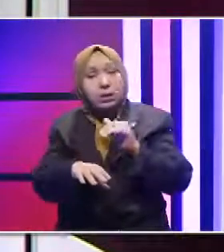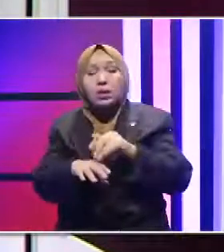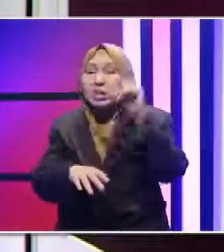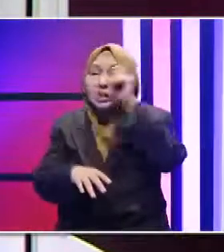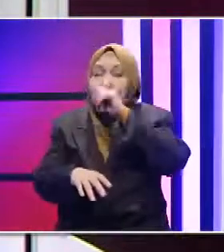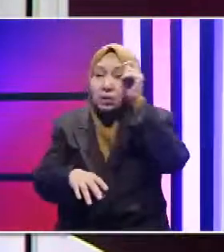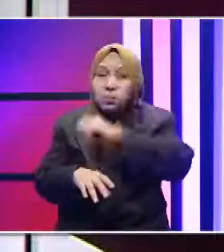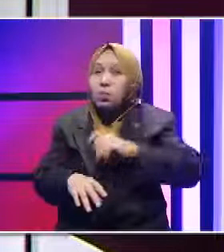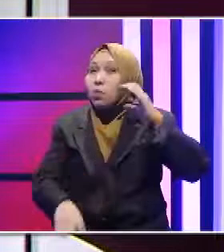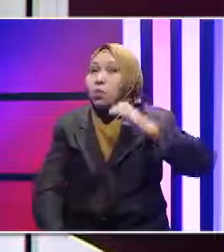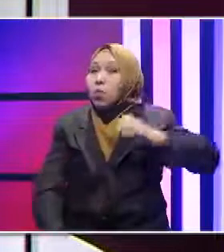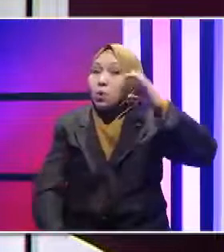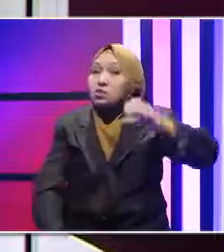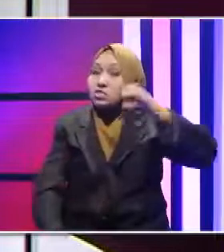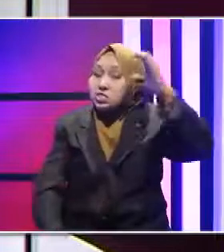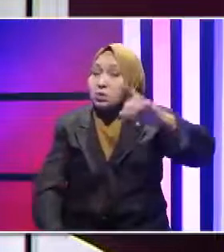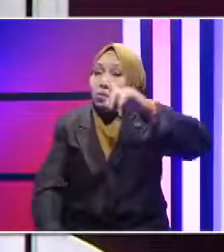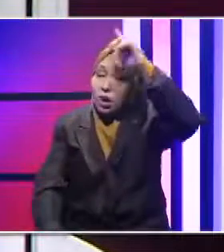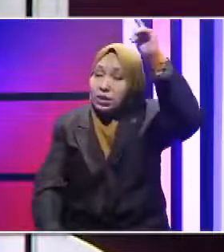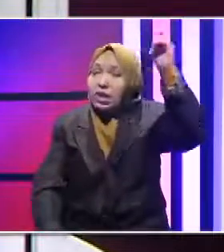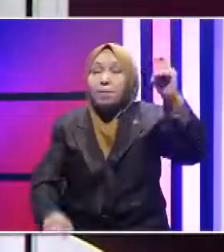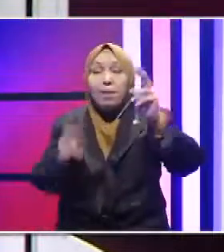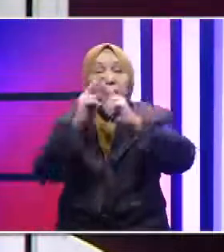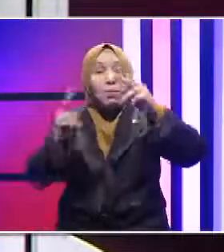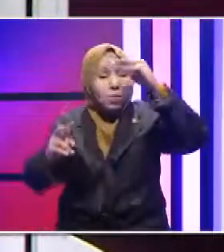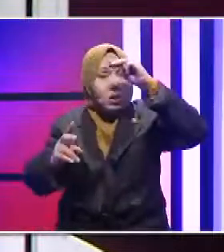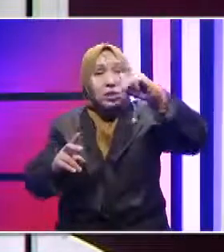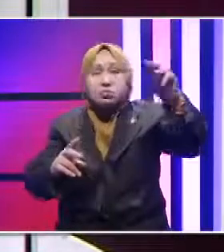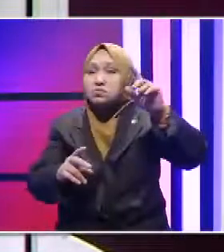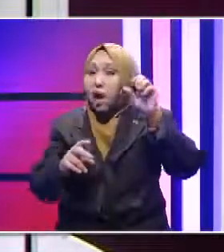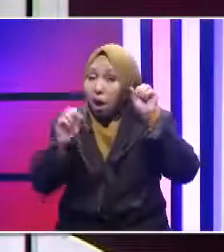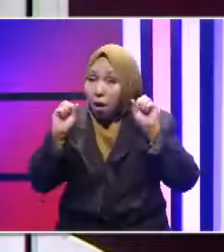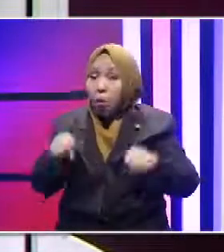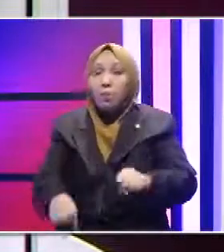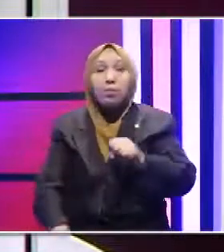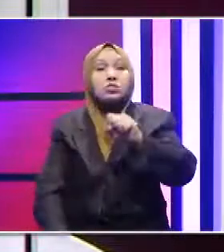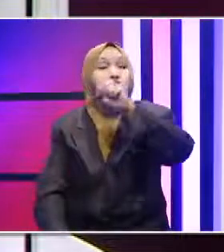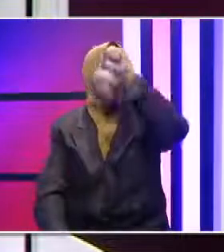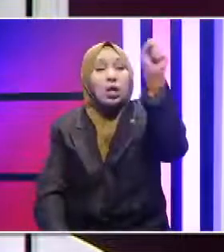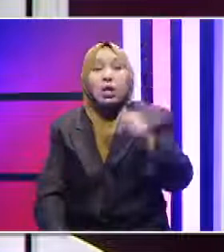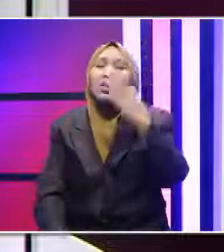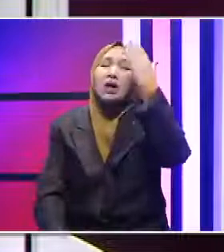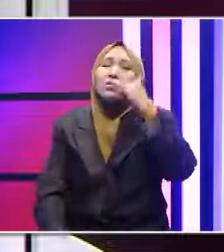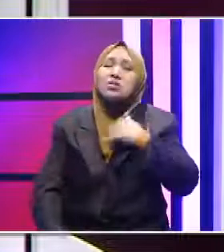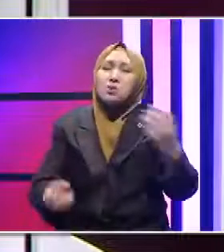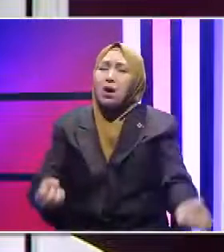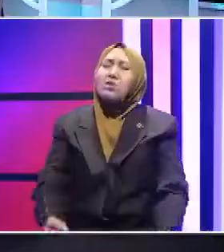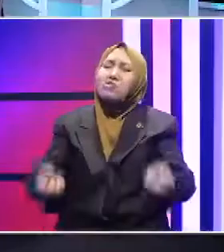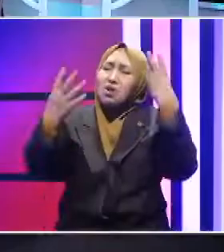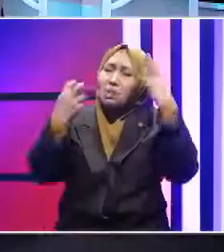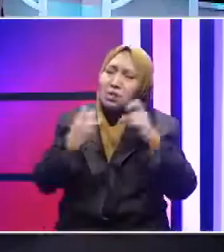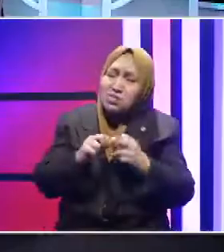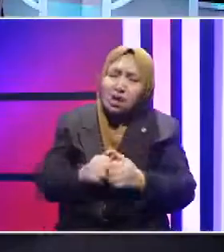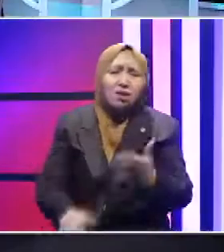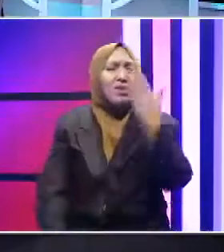tertipu konsep Tuhan yang amat mulia ini, dia sanggup mempersoalkan Tuhan, mengapa saya banyak sangat masalah,